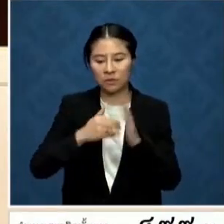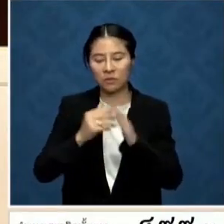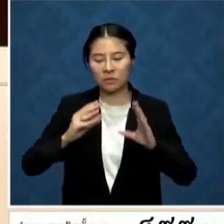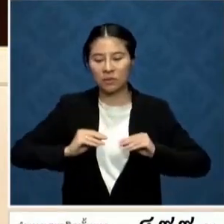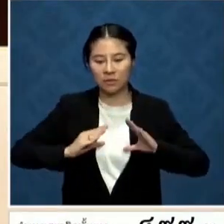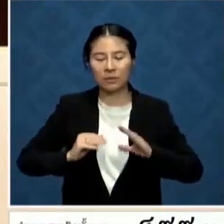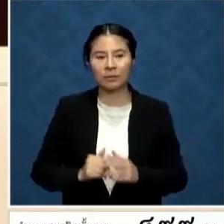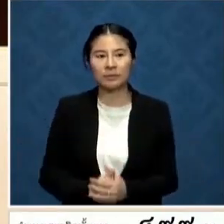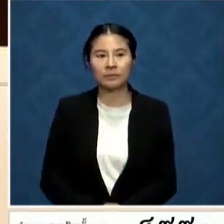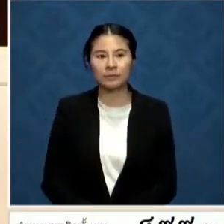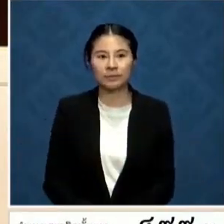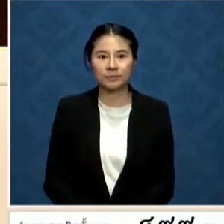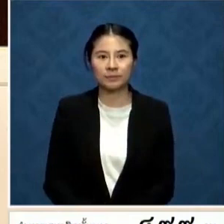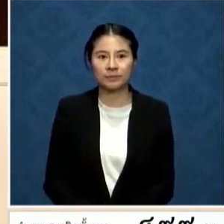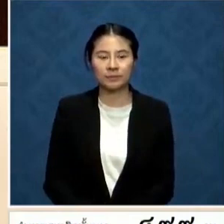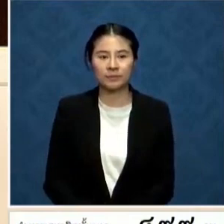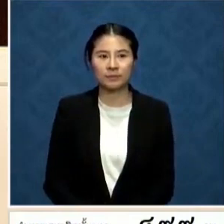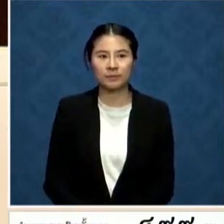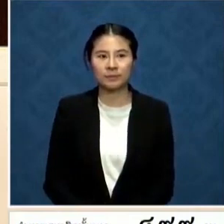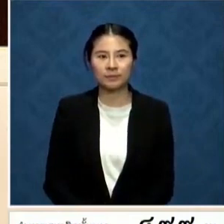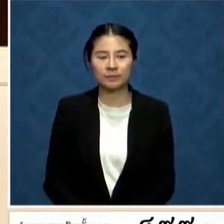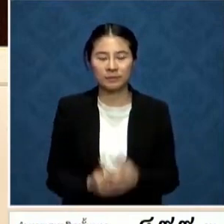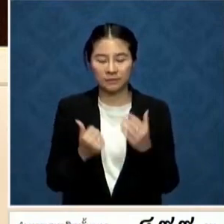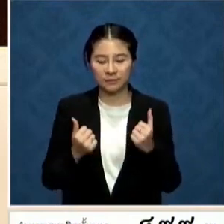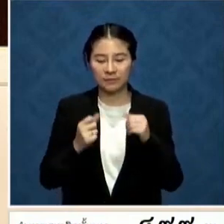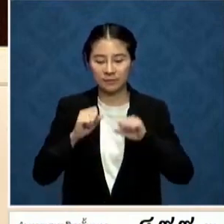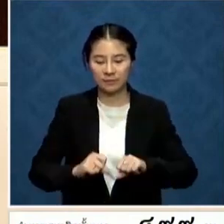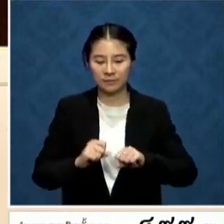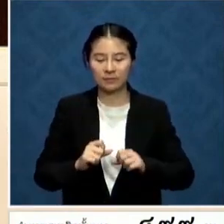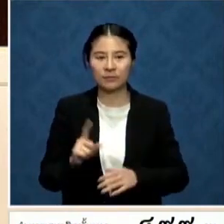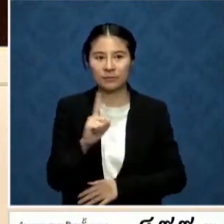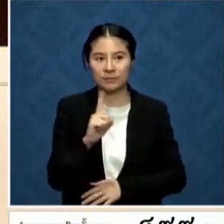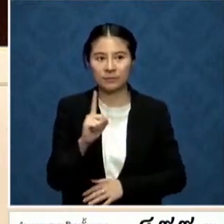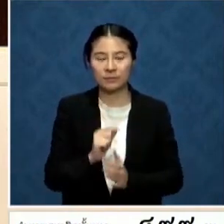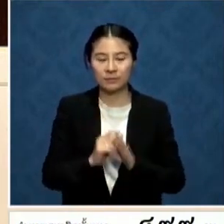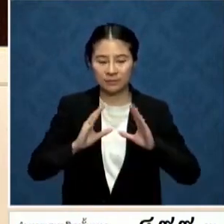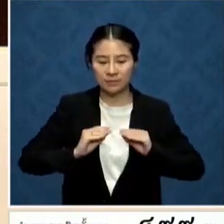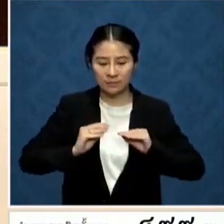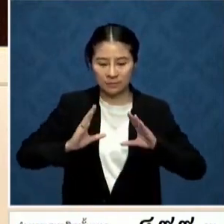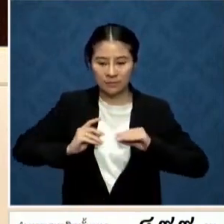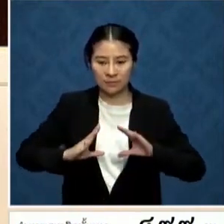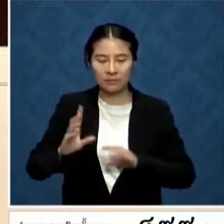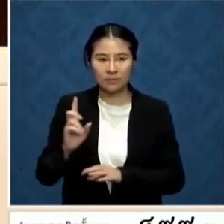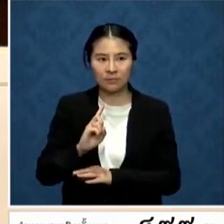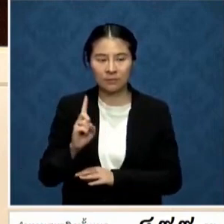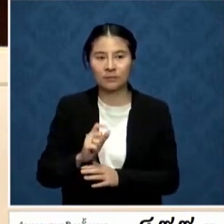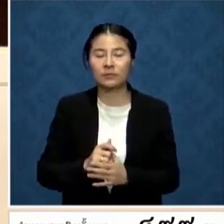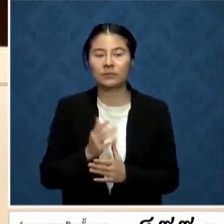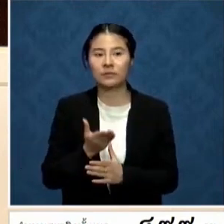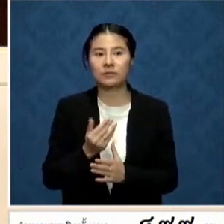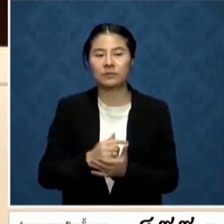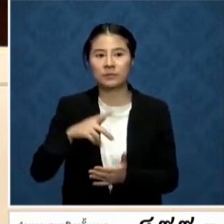ท่านณัฐพงษ์นะครับต่อไปจะเป็นการลงมติรับหลักการหรือไม่รับหลักการของท่าน